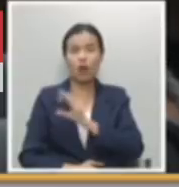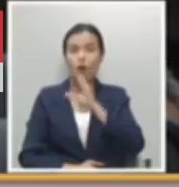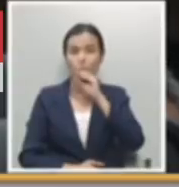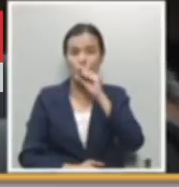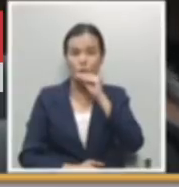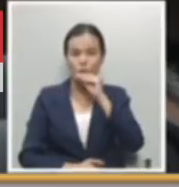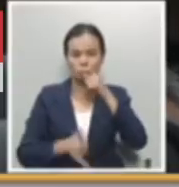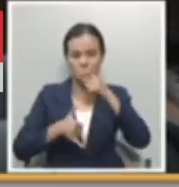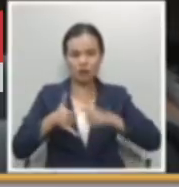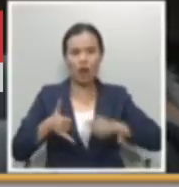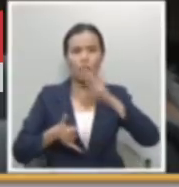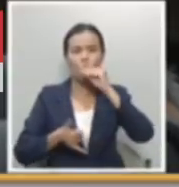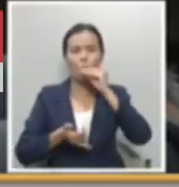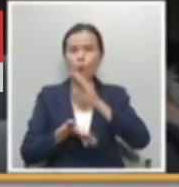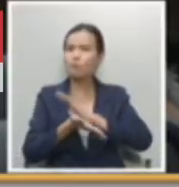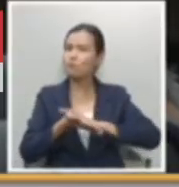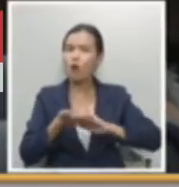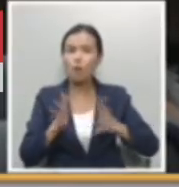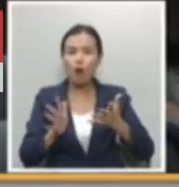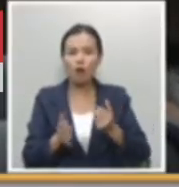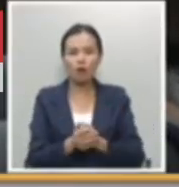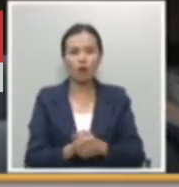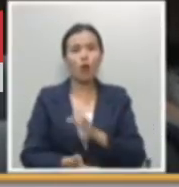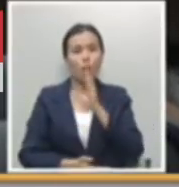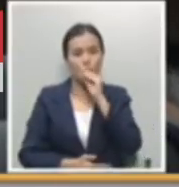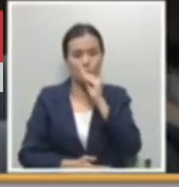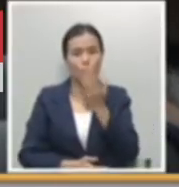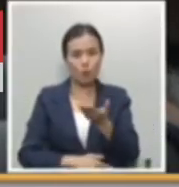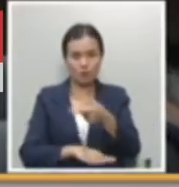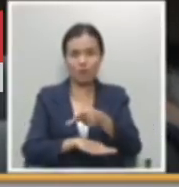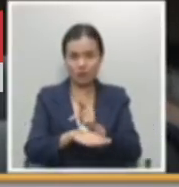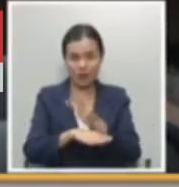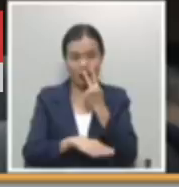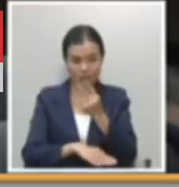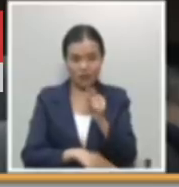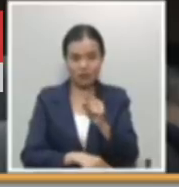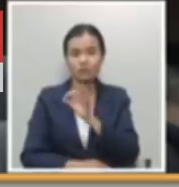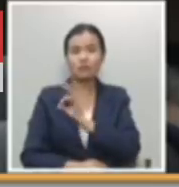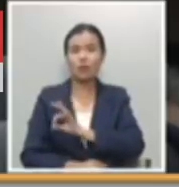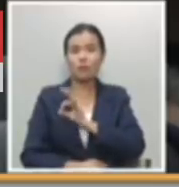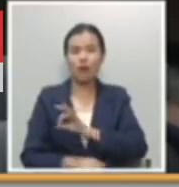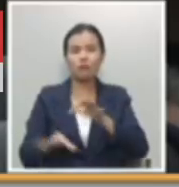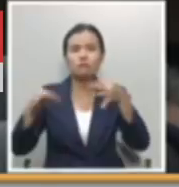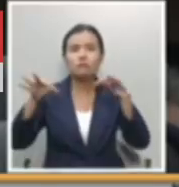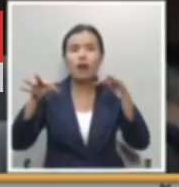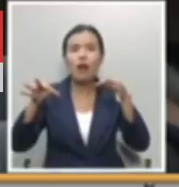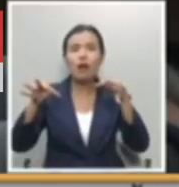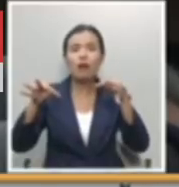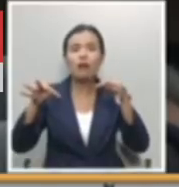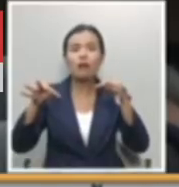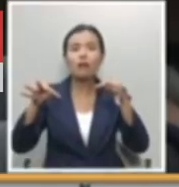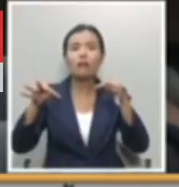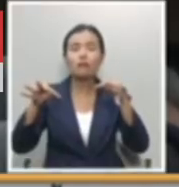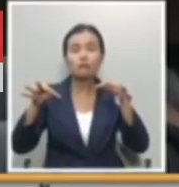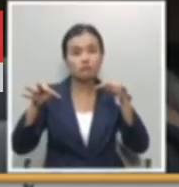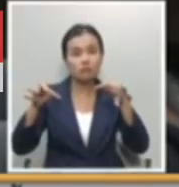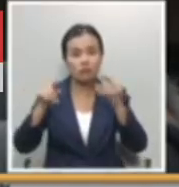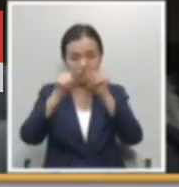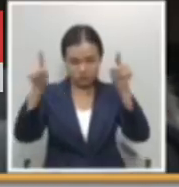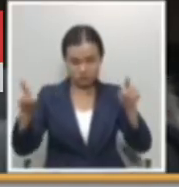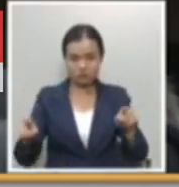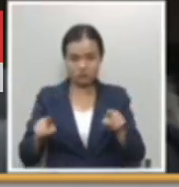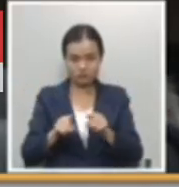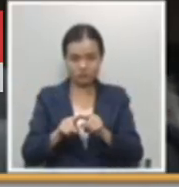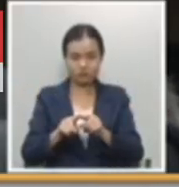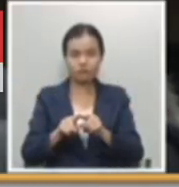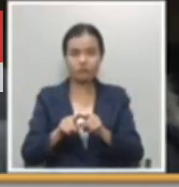ริยาวาจาไม่สุภาพเมื่อกี้ผมเห็นท่านประธานครับสมาชิกเอาเอกสารมาเป็นใบบอร์ดแล้